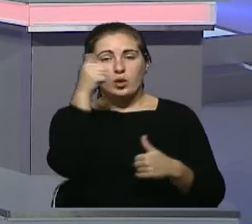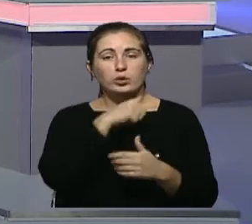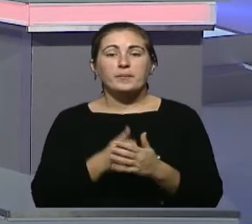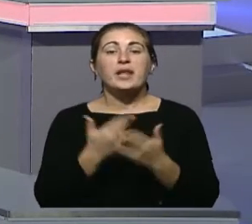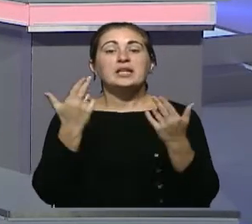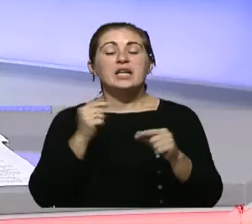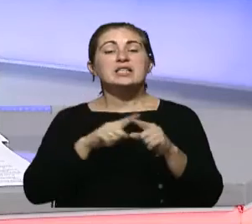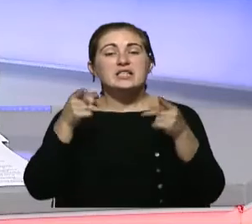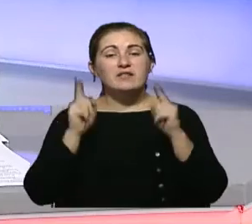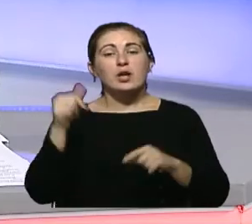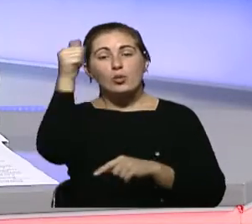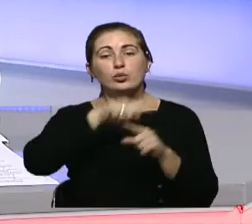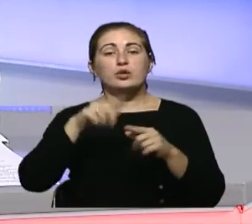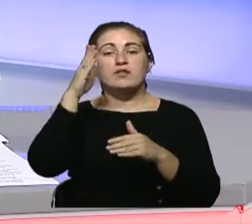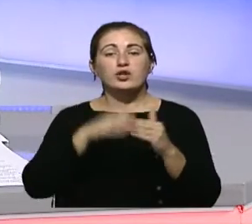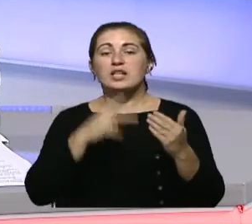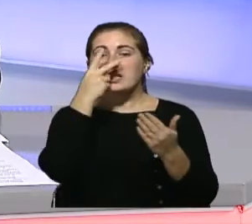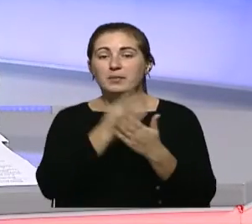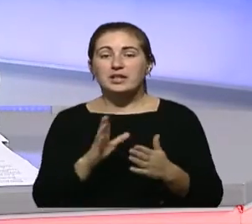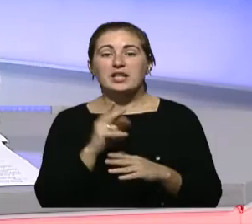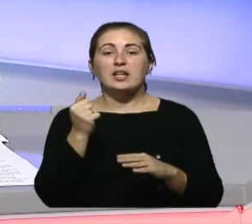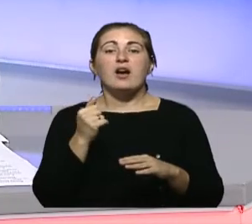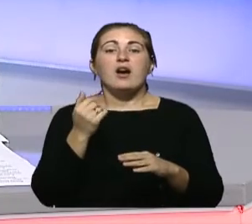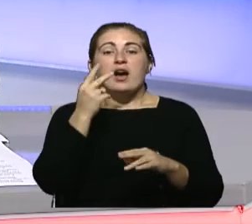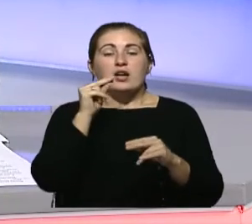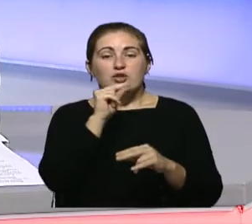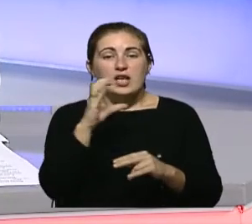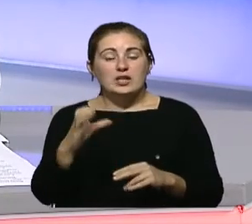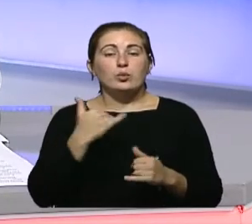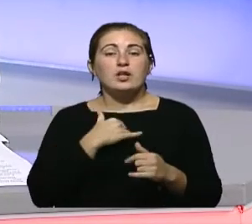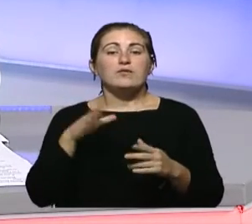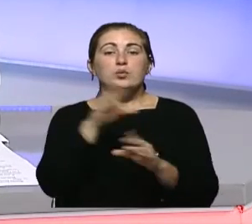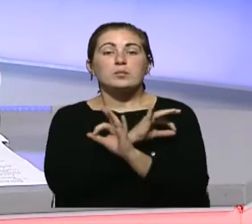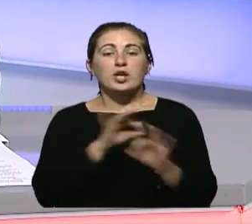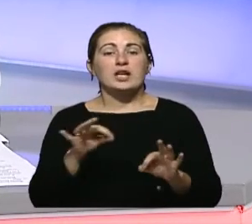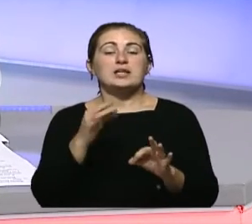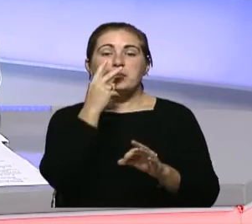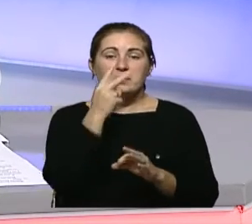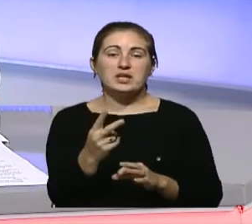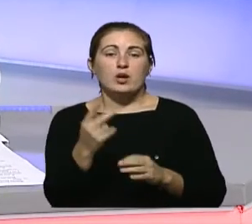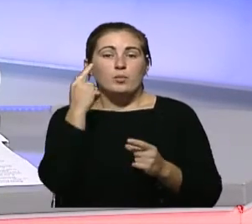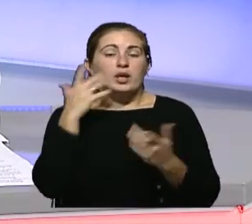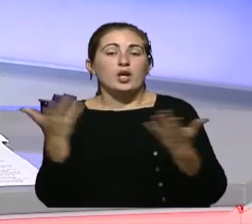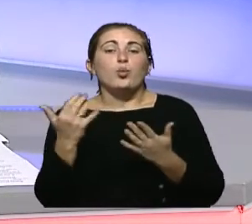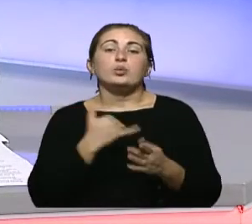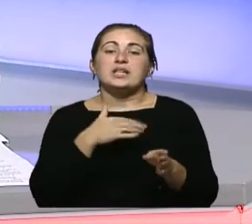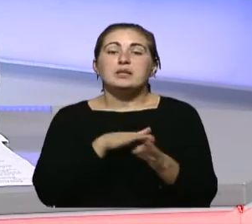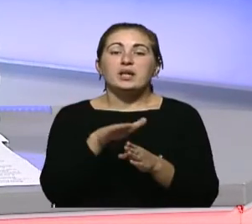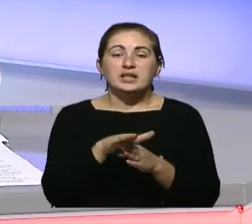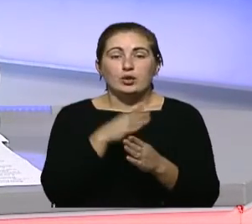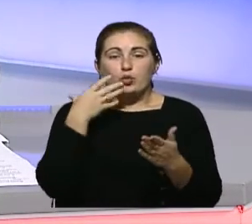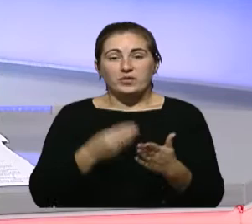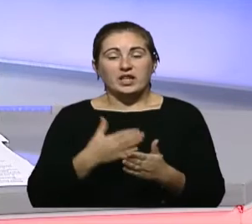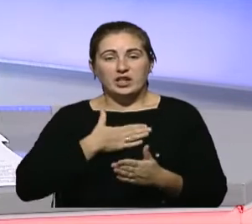Действительно, год завершается, несмотря на ЧС, все у нас замечательно. Вот специально шла перед эфиром, посмотрела, думаю, какое у нас исполнение, ну,